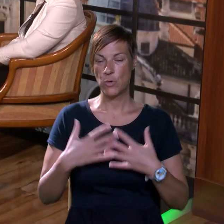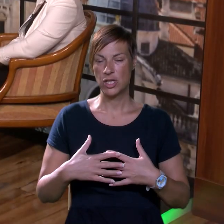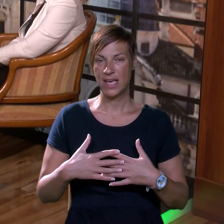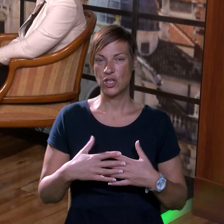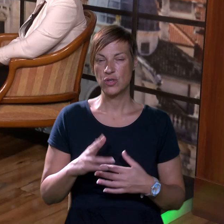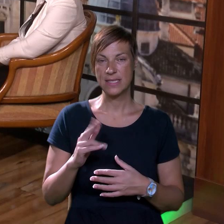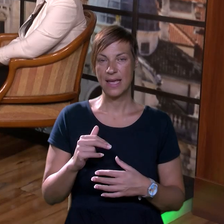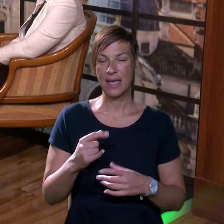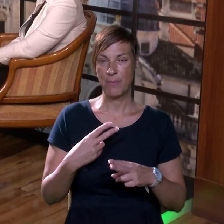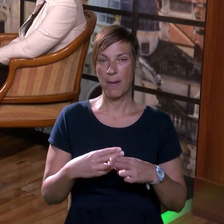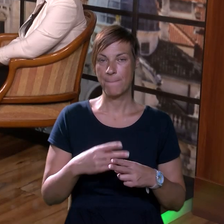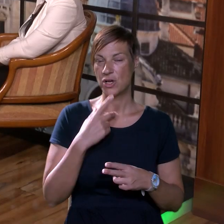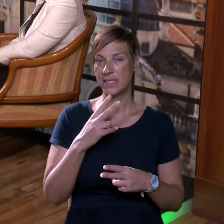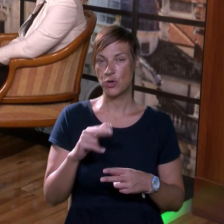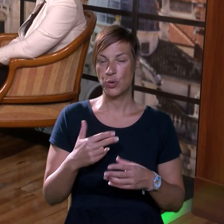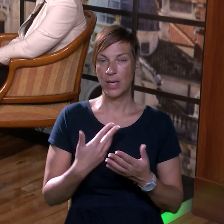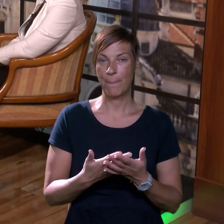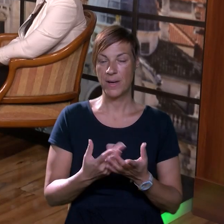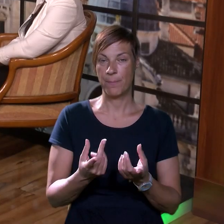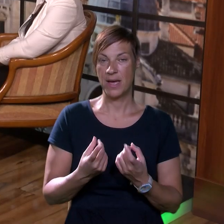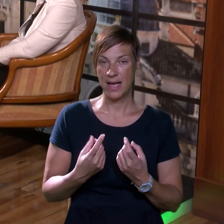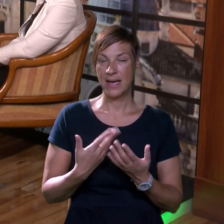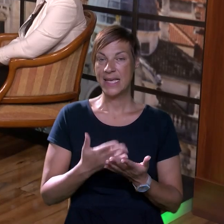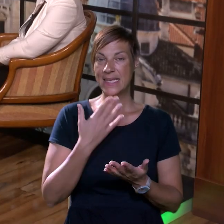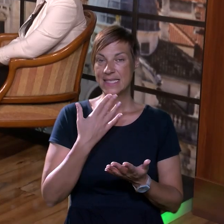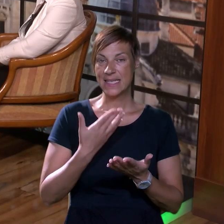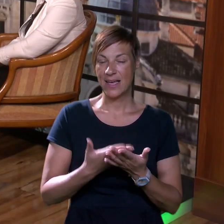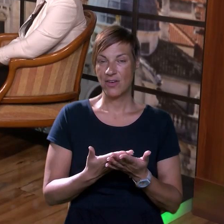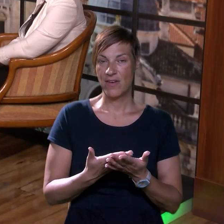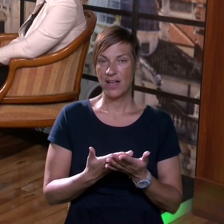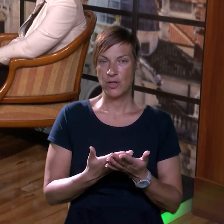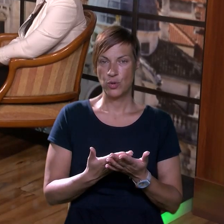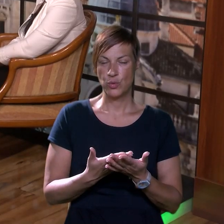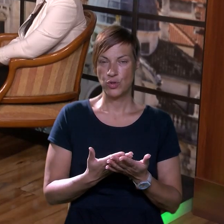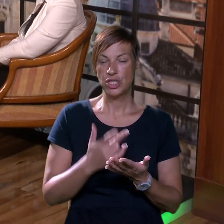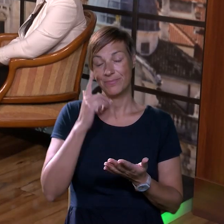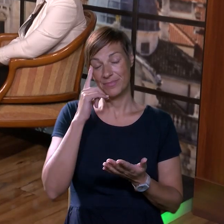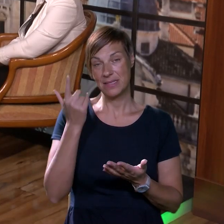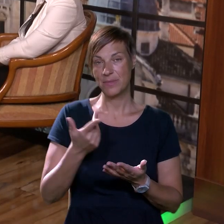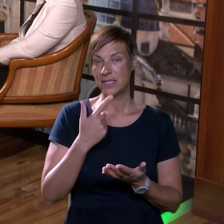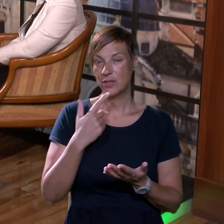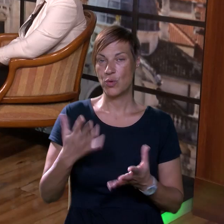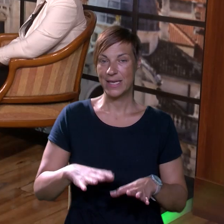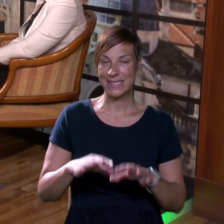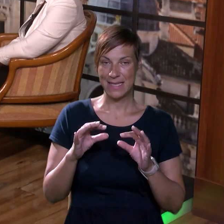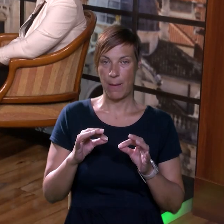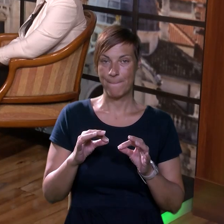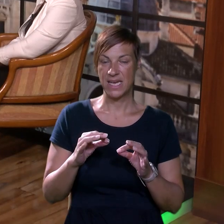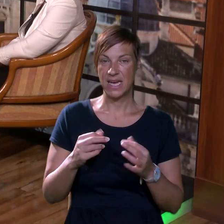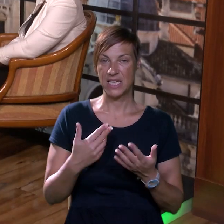dijagnoza. Imam bolest koju imam, ali evo upravo zahvaljujući znači, tom nekom smislu koji sam ja